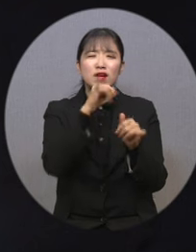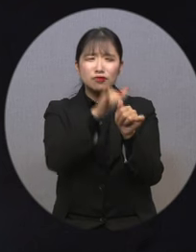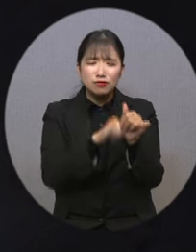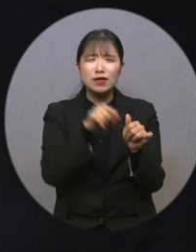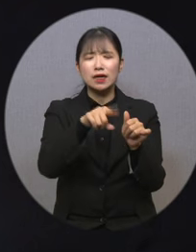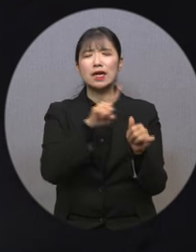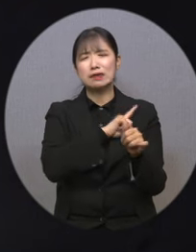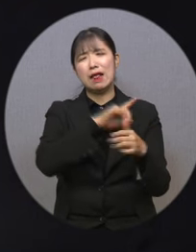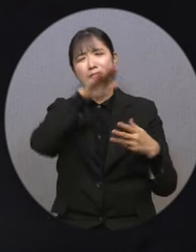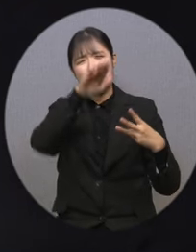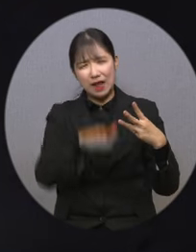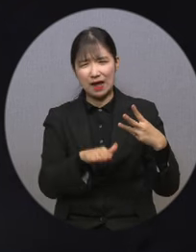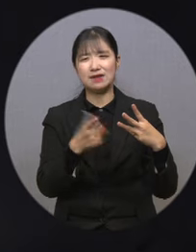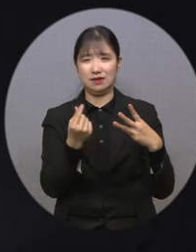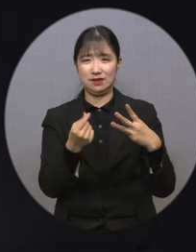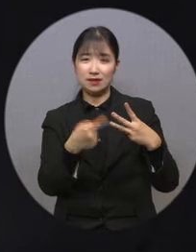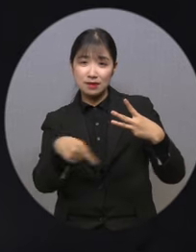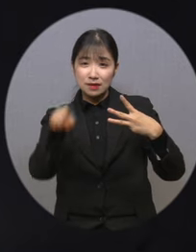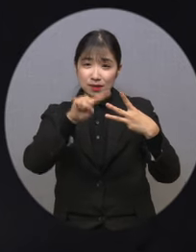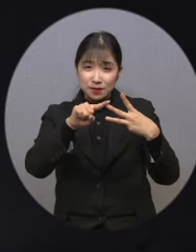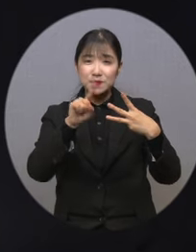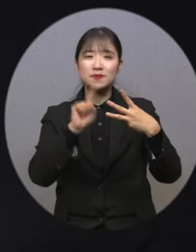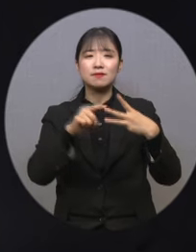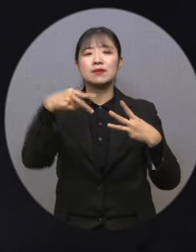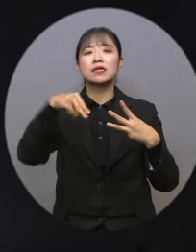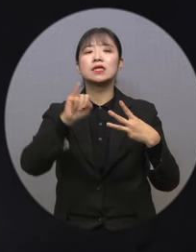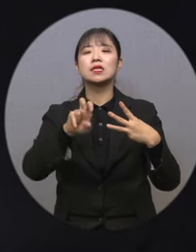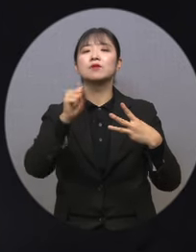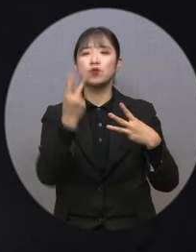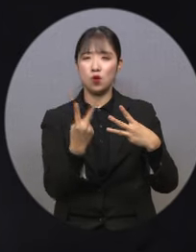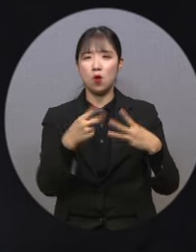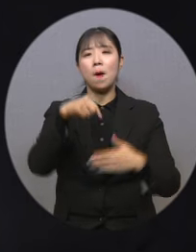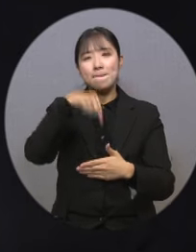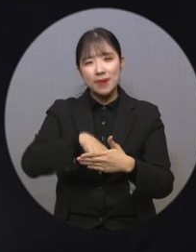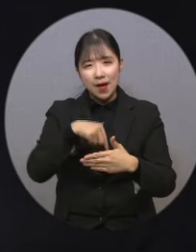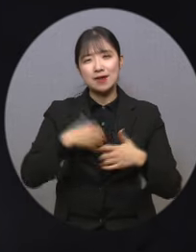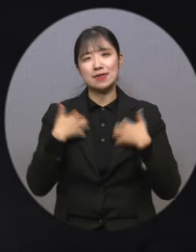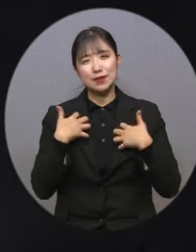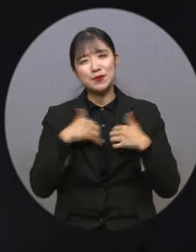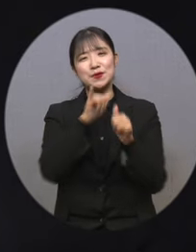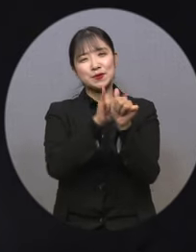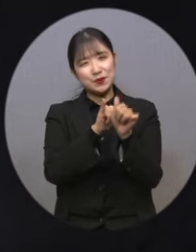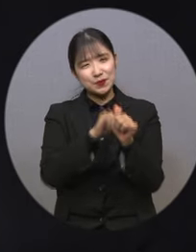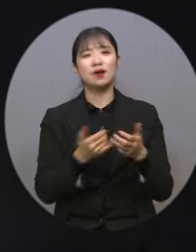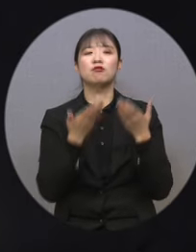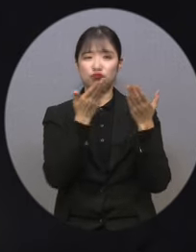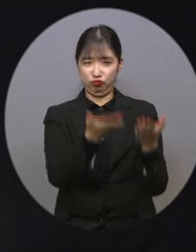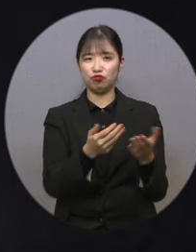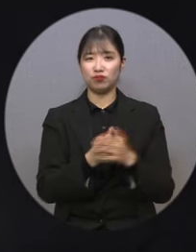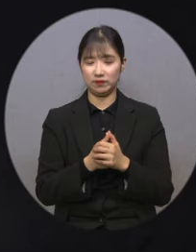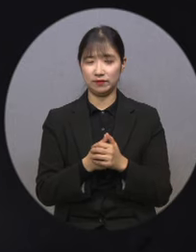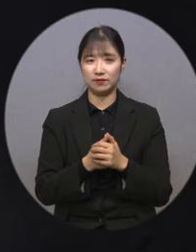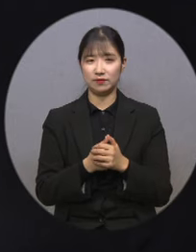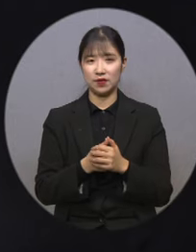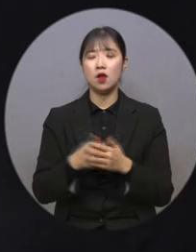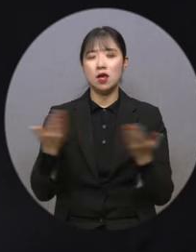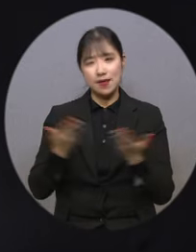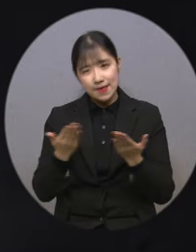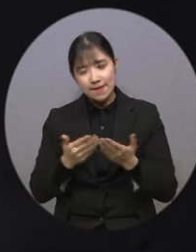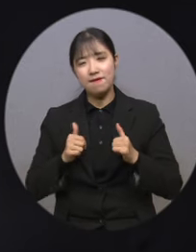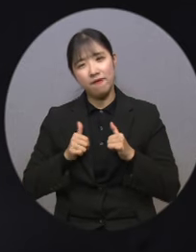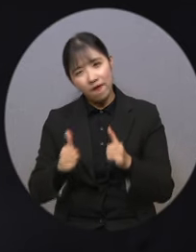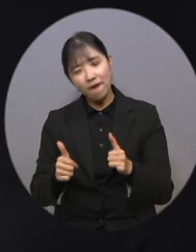제일 낮은 효도. 그보다 조금 높은 게 심효, 마음의 효도. 부모님 마음 편케 해주는 거. 직장도 빨리